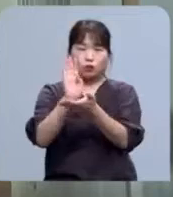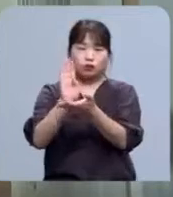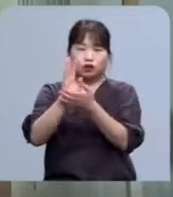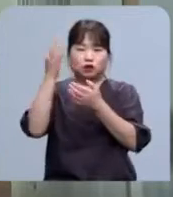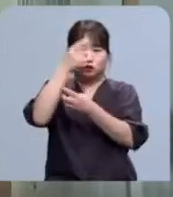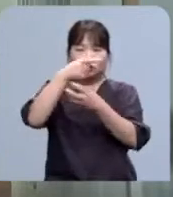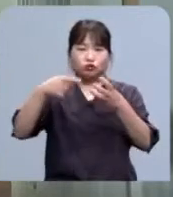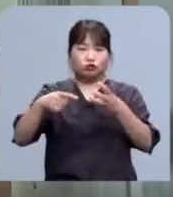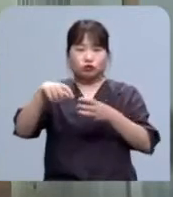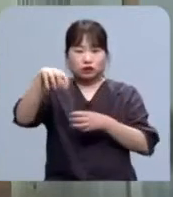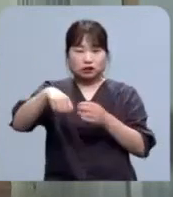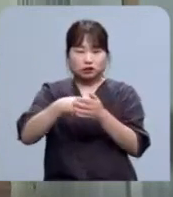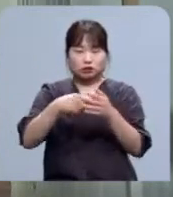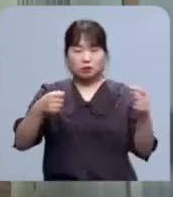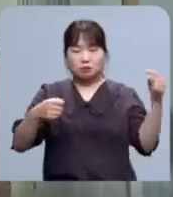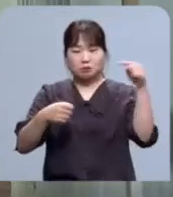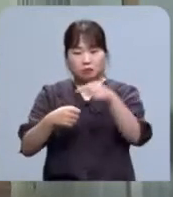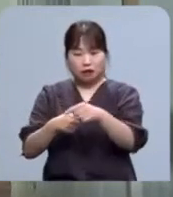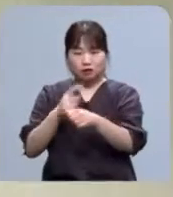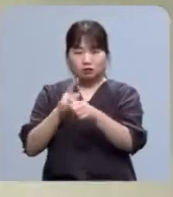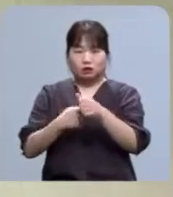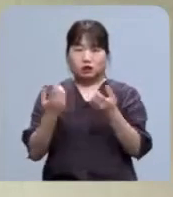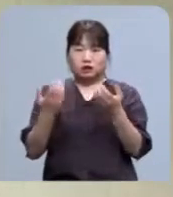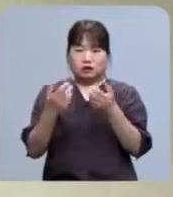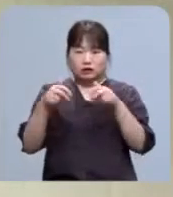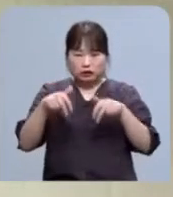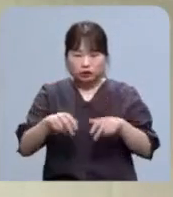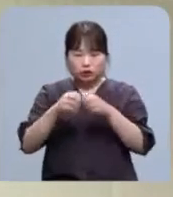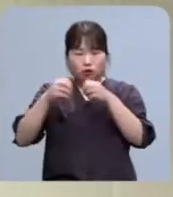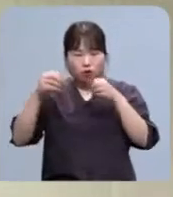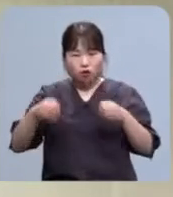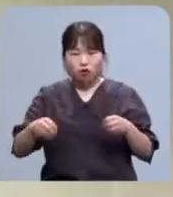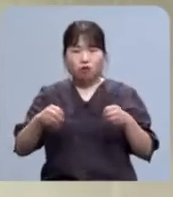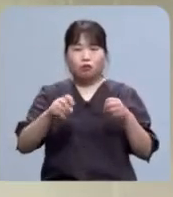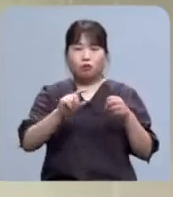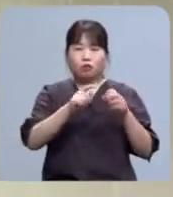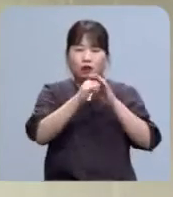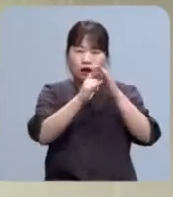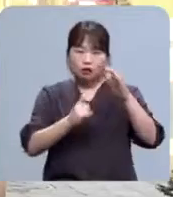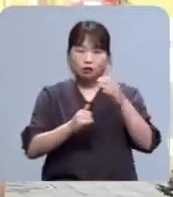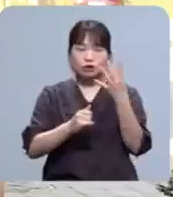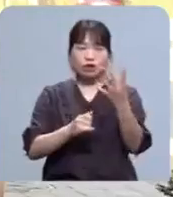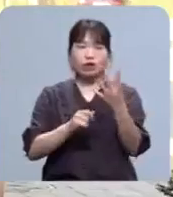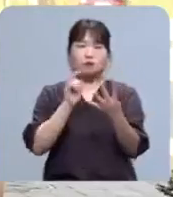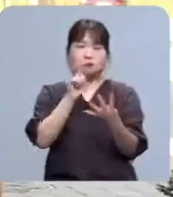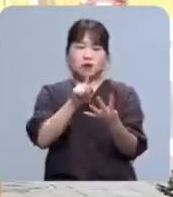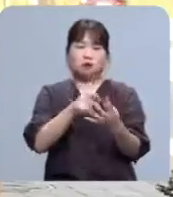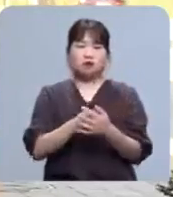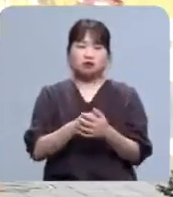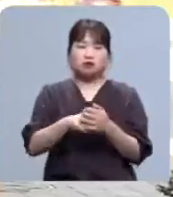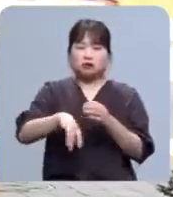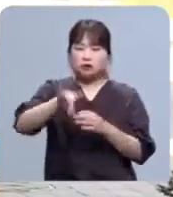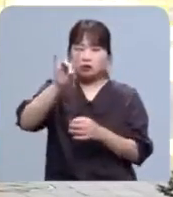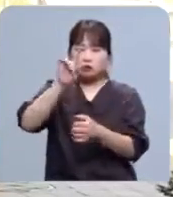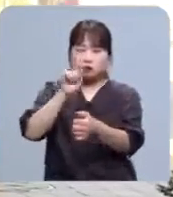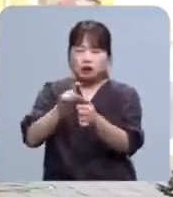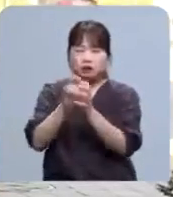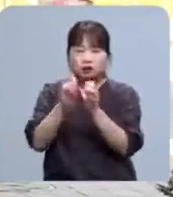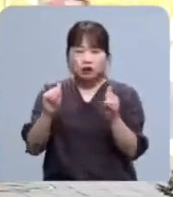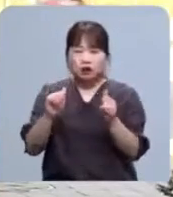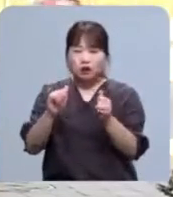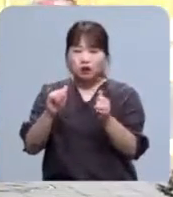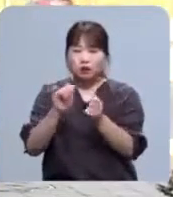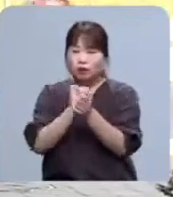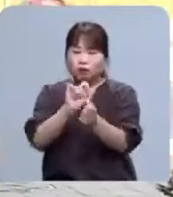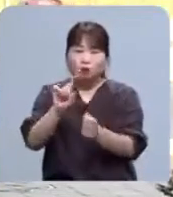방문한 이후 동료 직원과 가족 뜬 4명이 추가 확진 됐습니다 하지만 최초 확진 자가 어디서 어떻게 감염